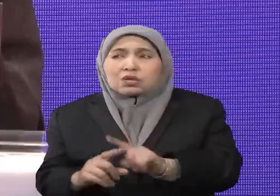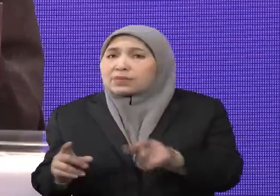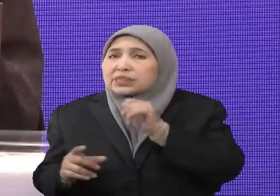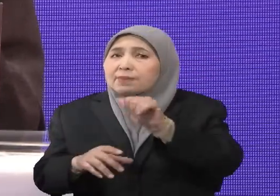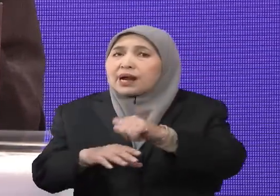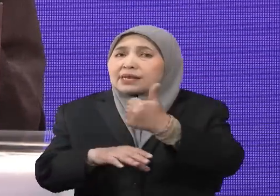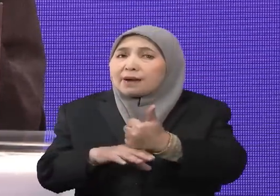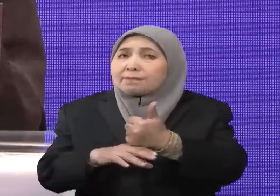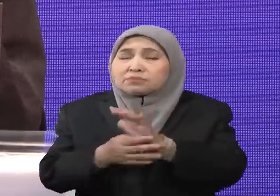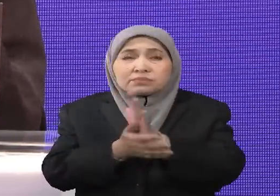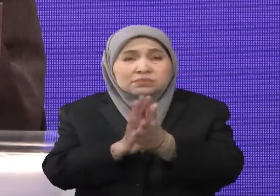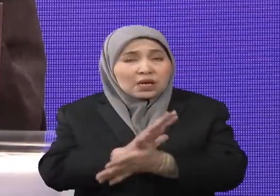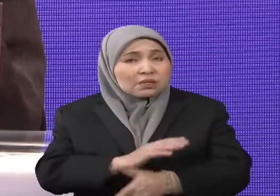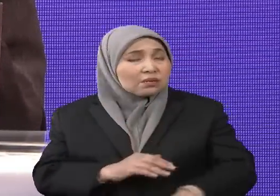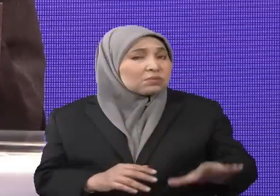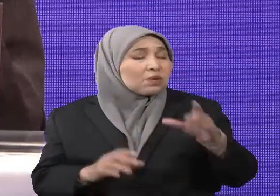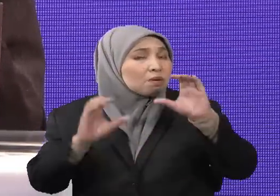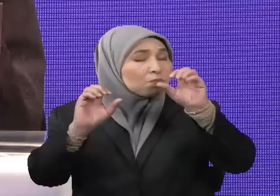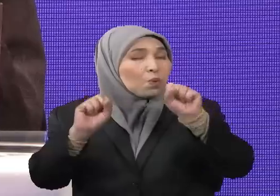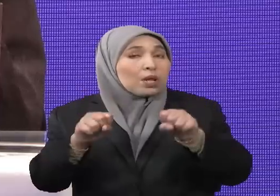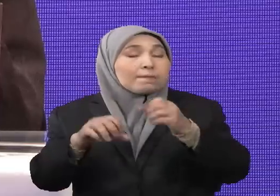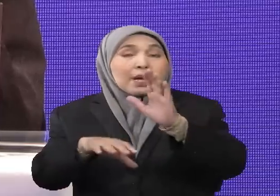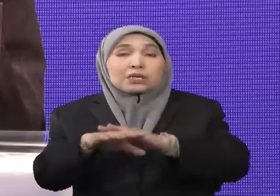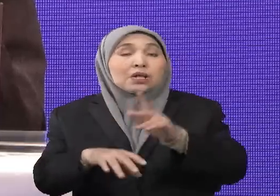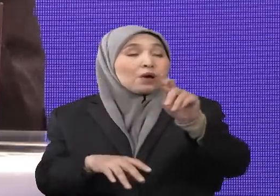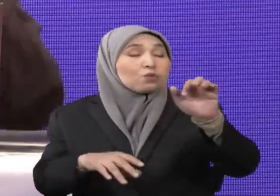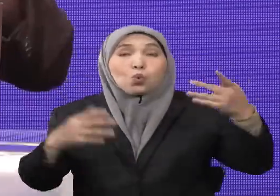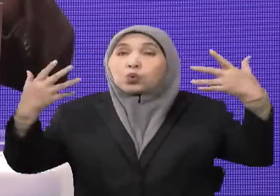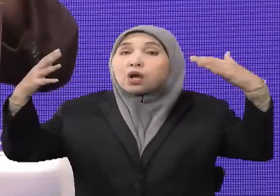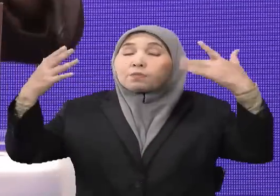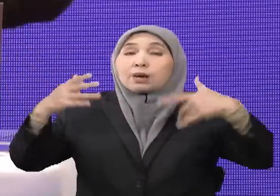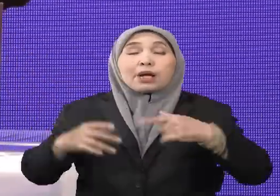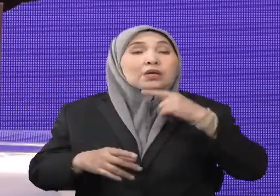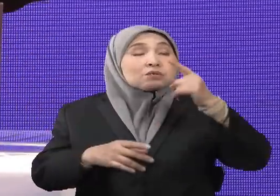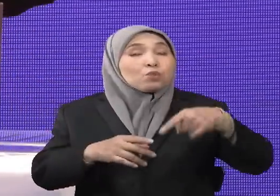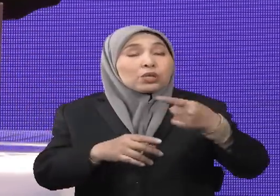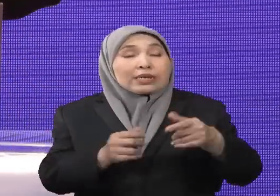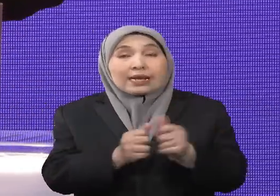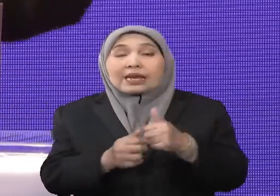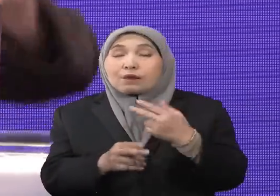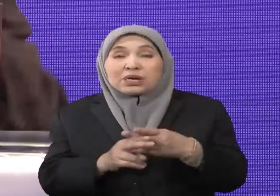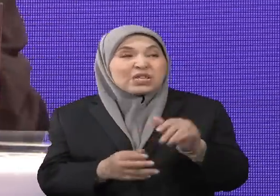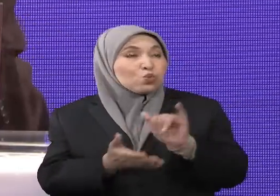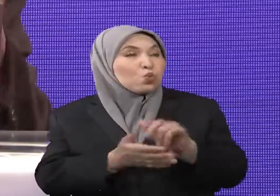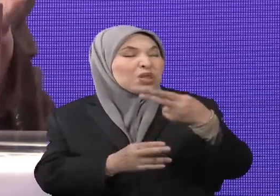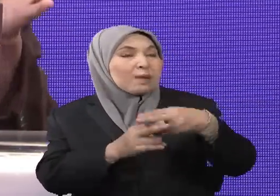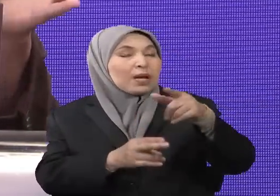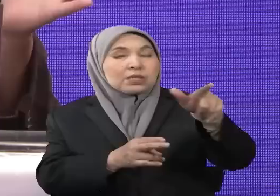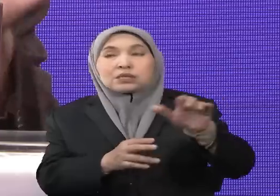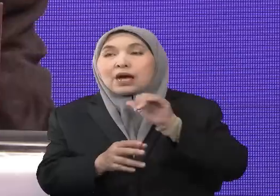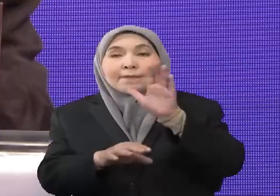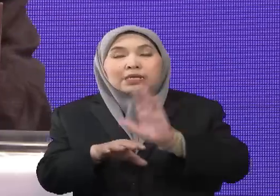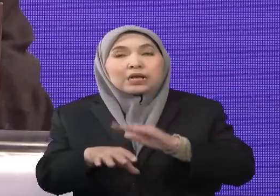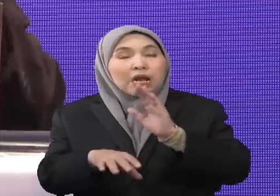lalu contoh dia boleh panggih tokoh-tokoh yang hebat itu disebut dengan nama itu nama tidak ada dari